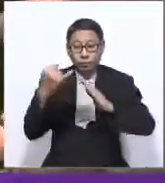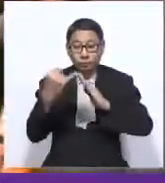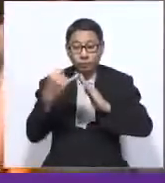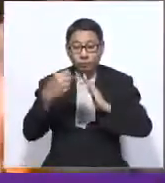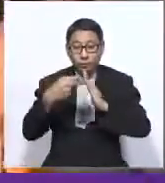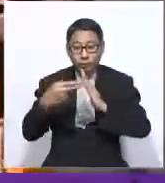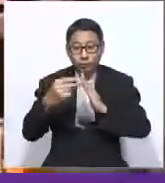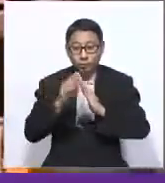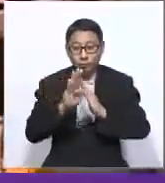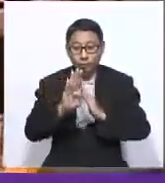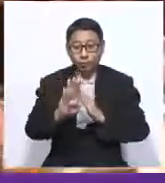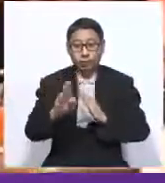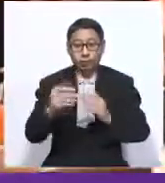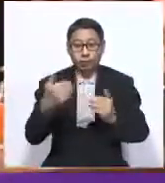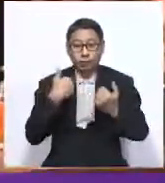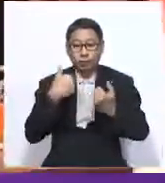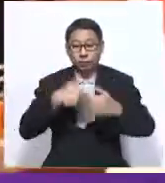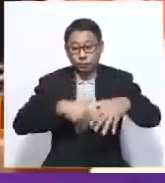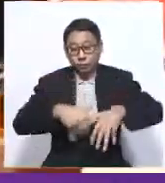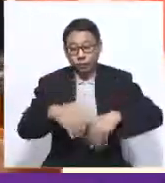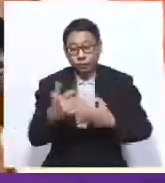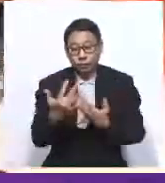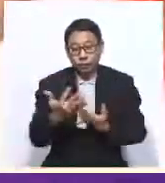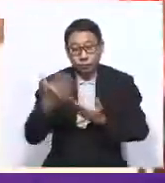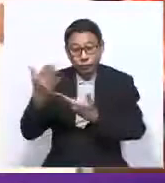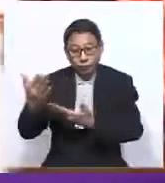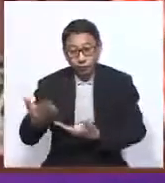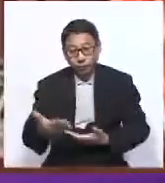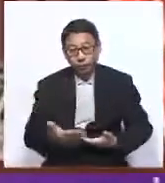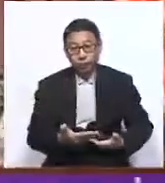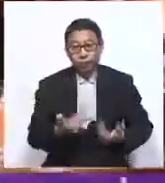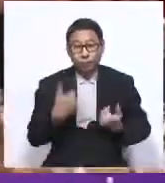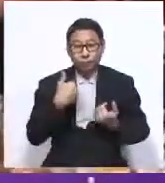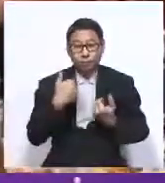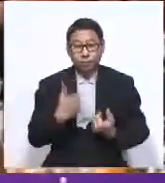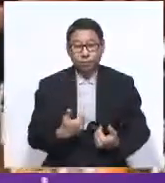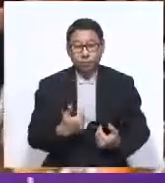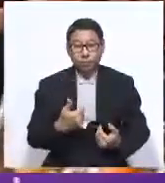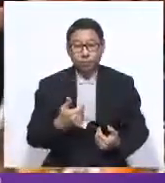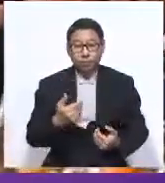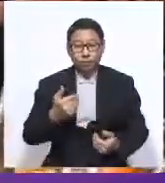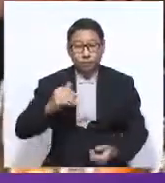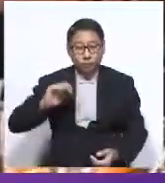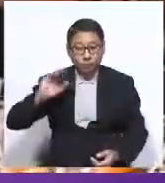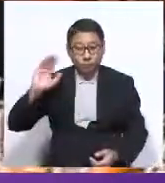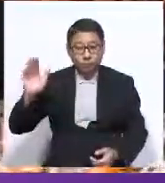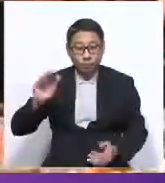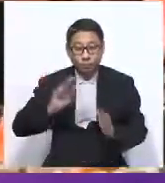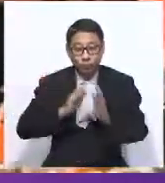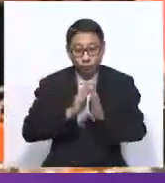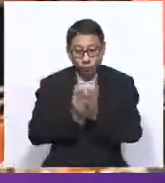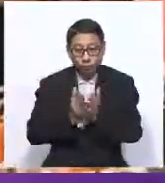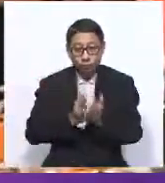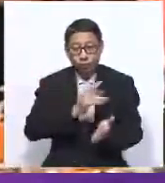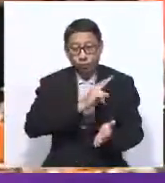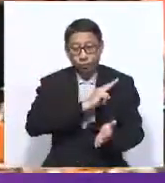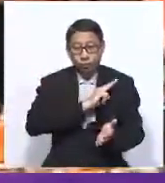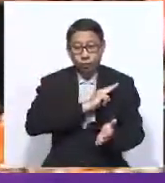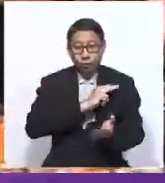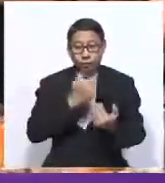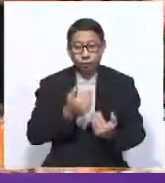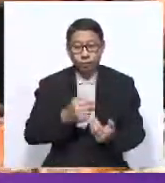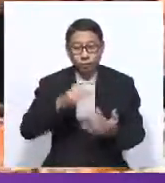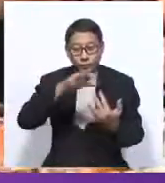ภอเมืองจังหวัดหนองบัวลำพูนะคะประชาชนมารอให้การต้อนรับ แล้วก็นี่ค่ะเป็นสักขีพยานมอบสมุดประจำตัวผู้